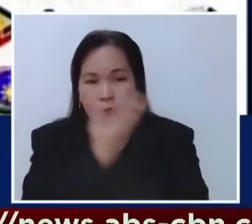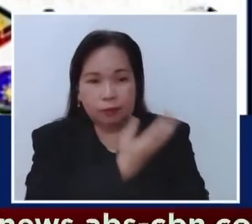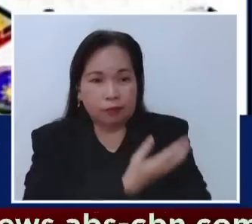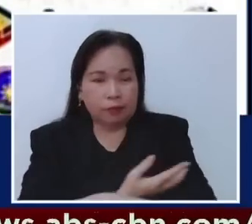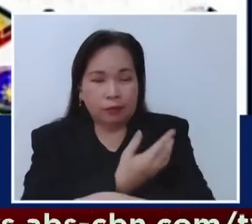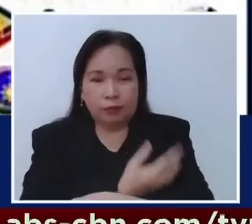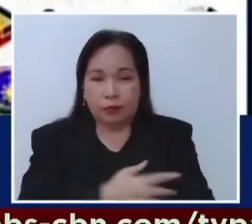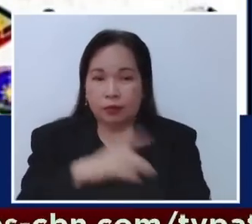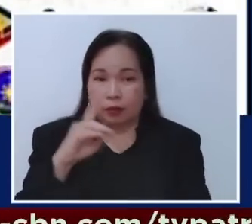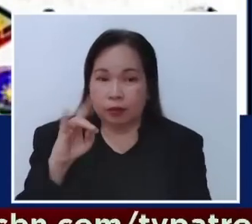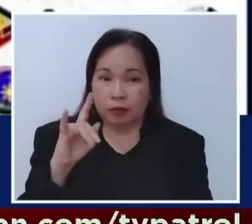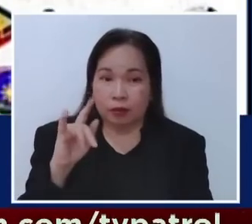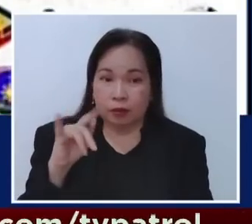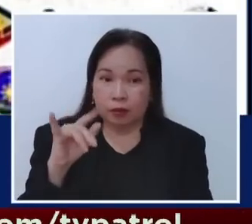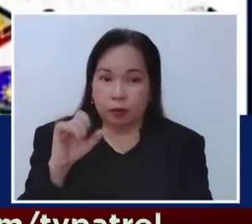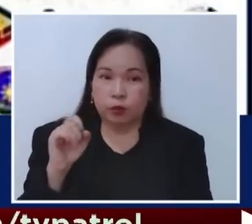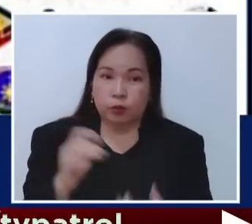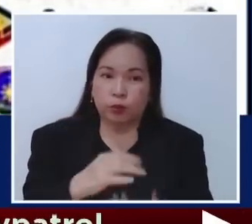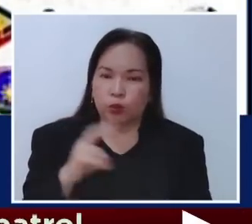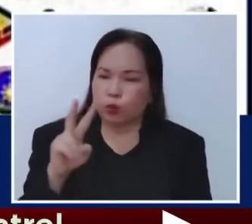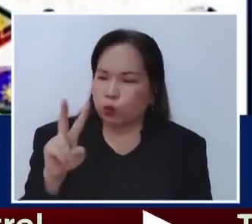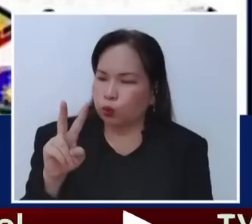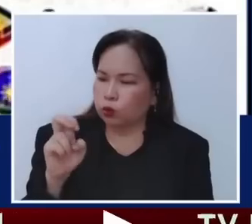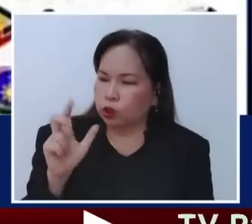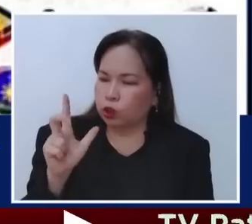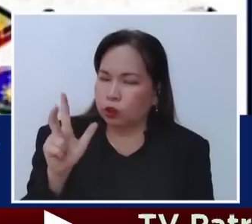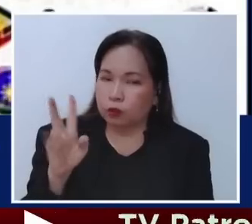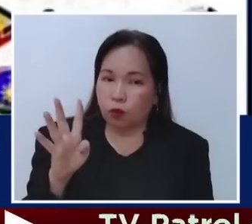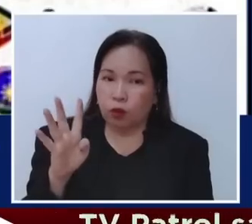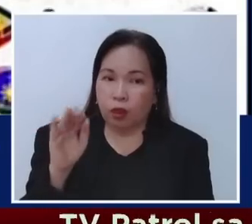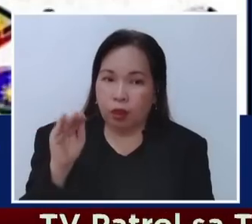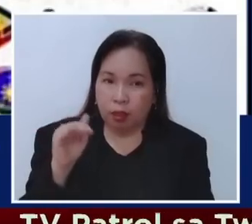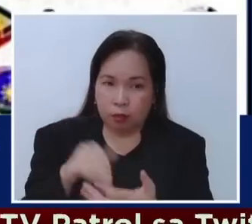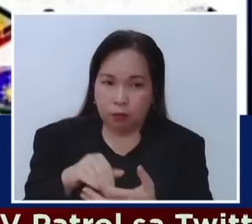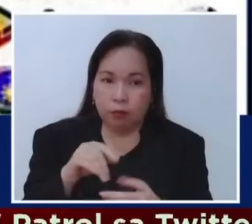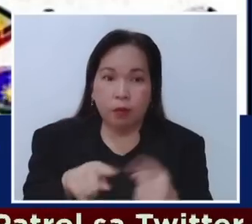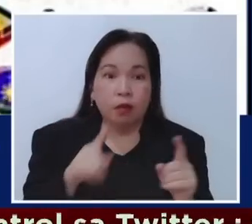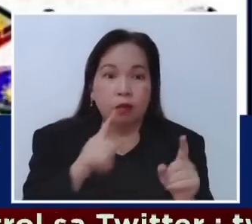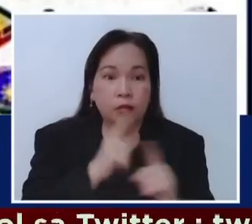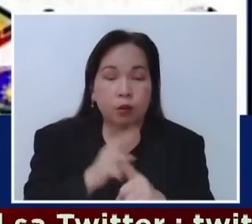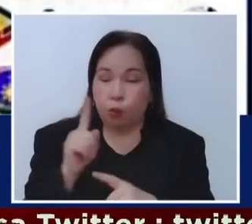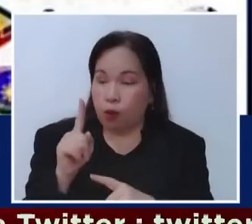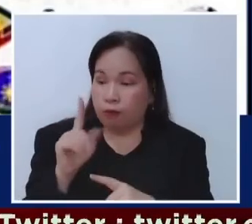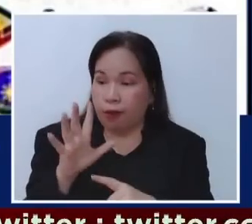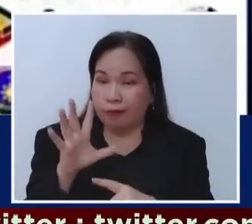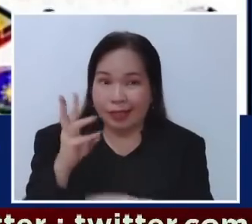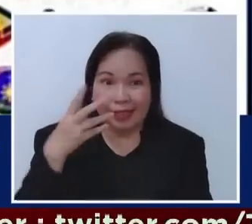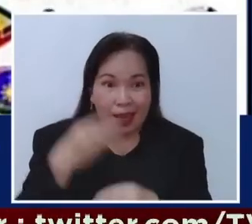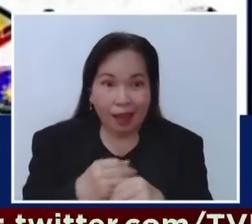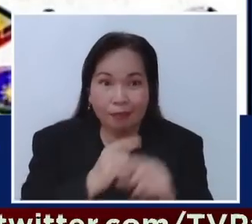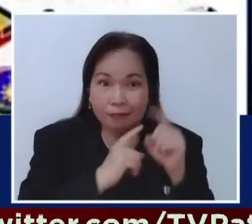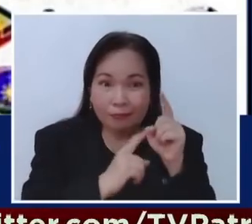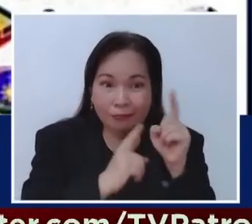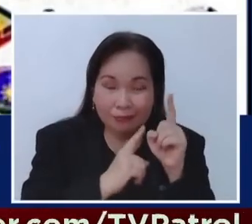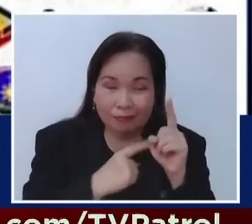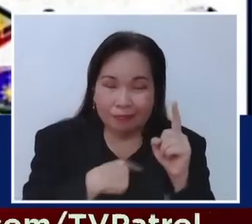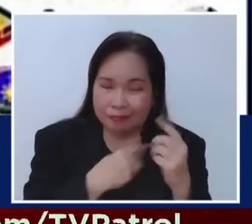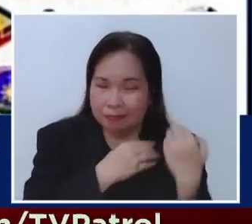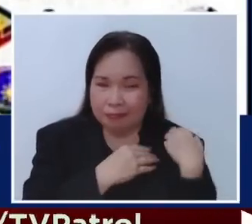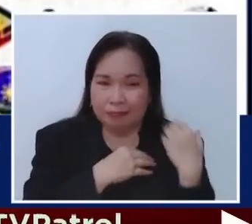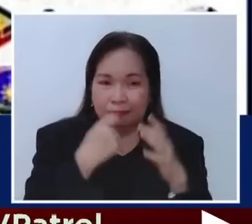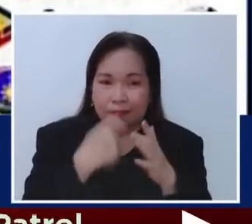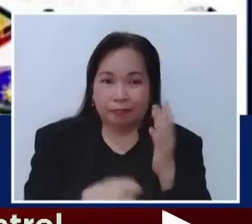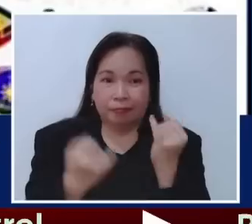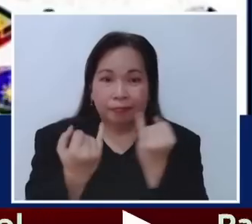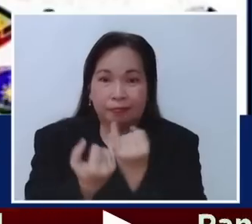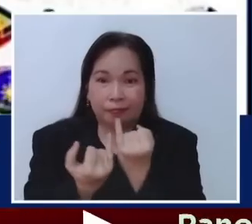ng 234,000. Pero dahil naging 156 sessions na ang sagot ng PhilHealth, no, ay aabot na